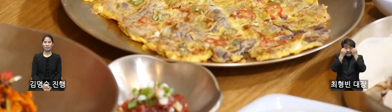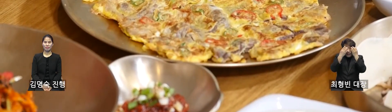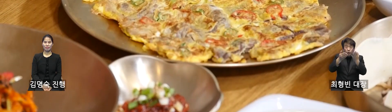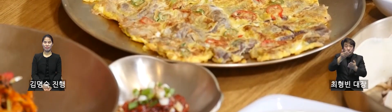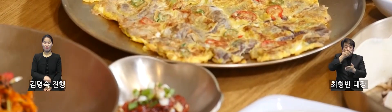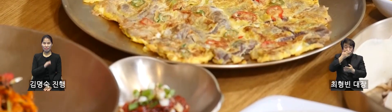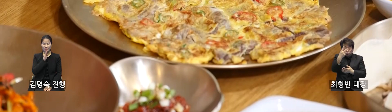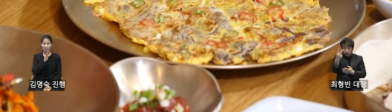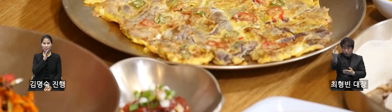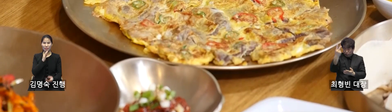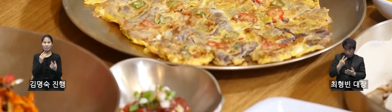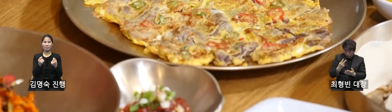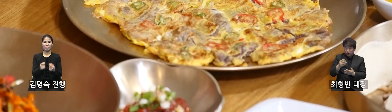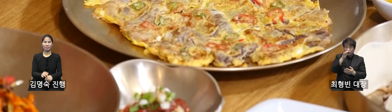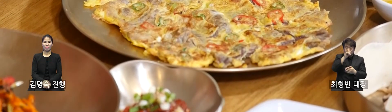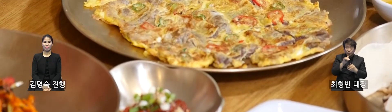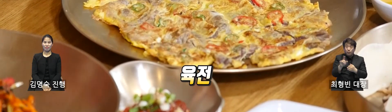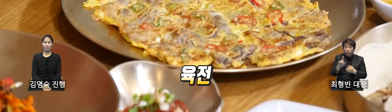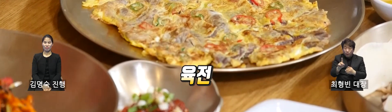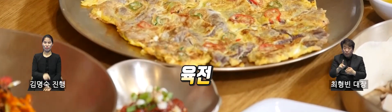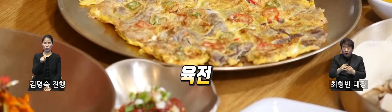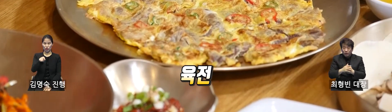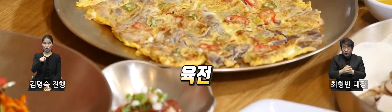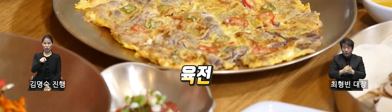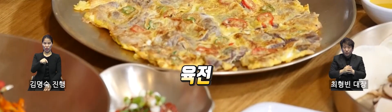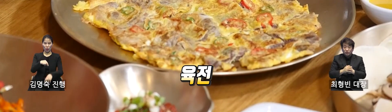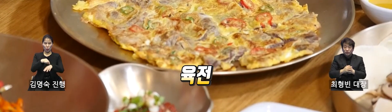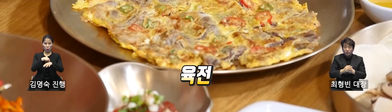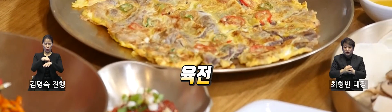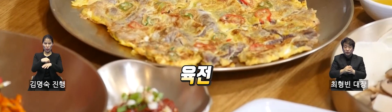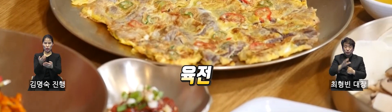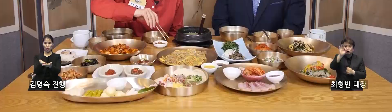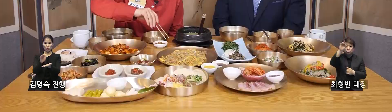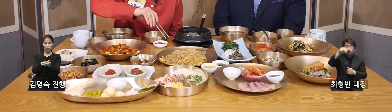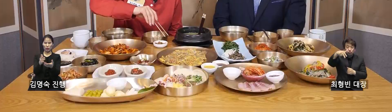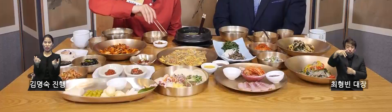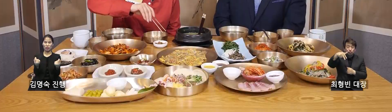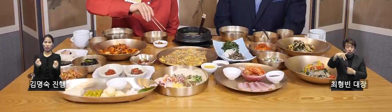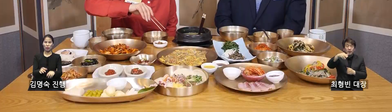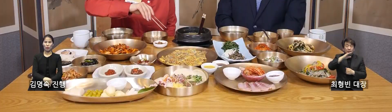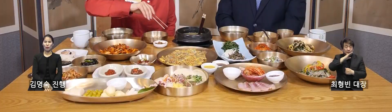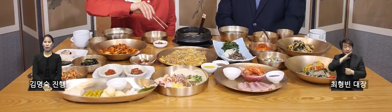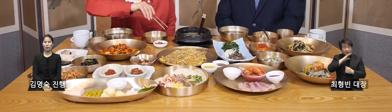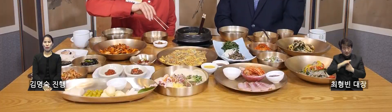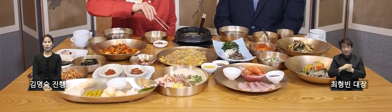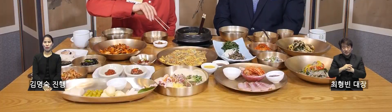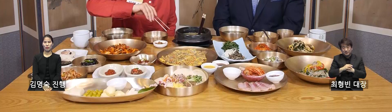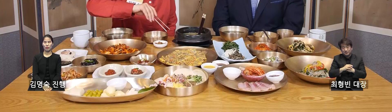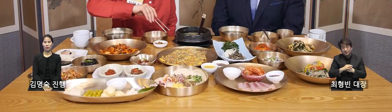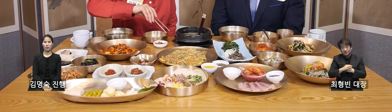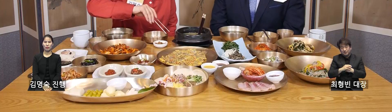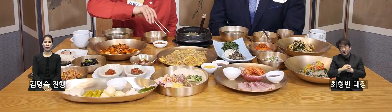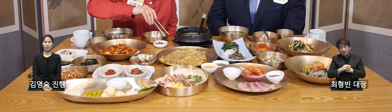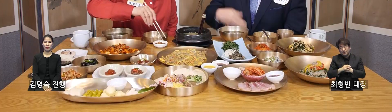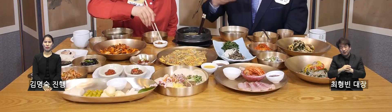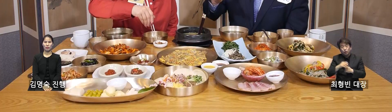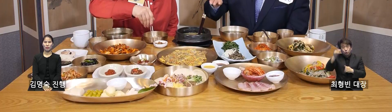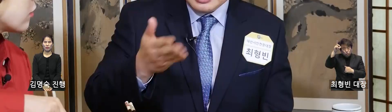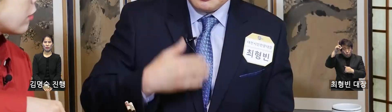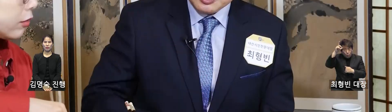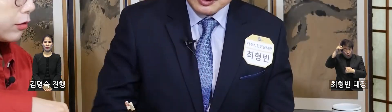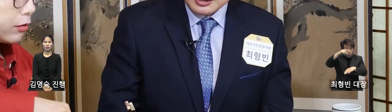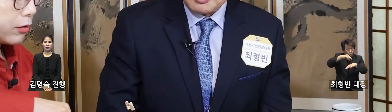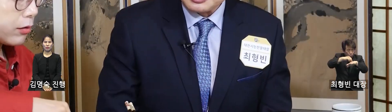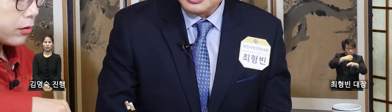나왔죠 예 뭐가 나온 것 같아요 6장 같아요 그쵸 어 이제 역전은 소고기로 한데 아마